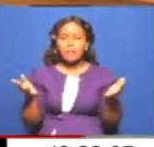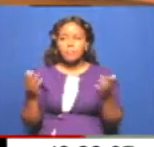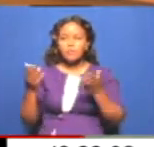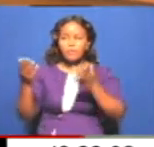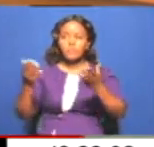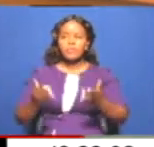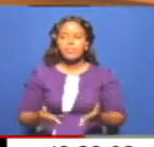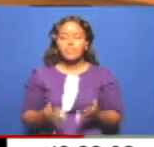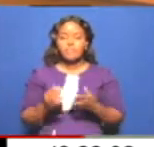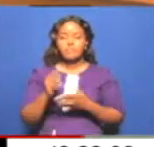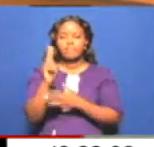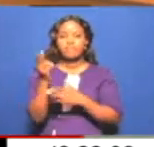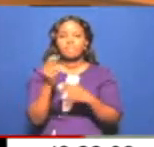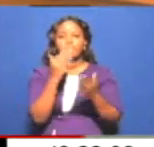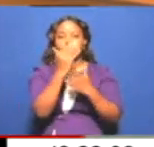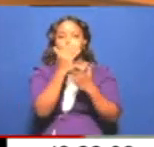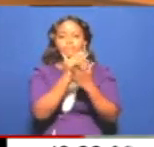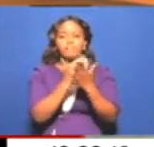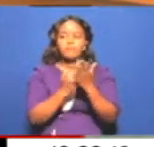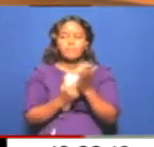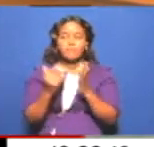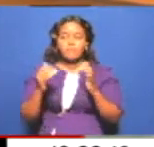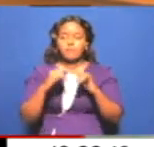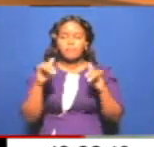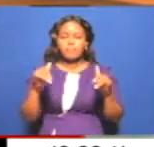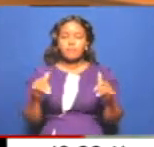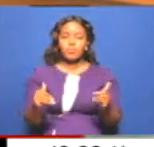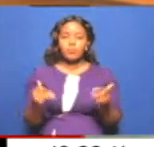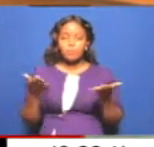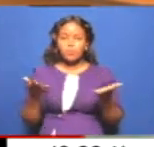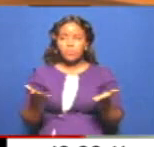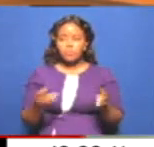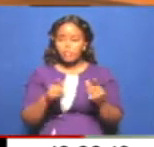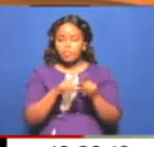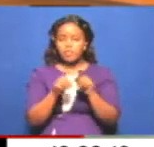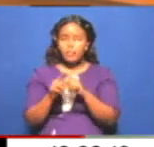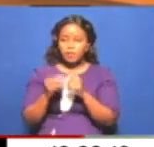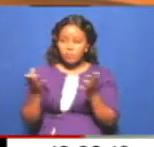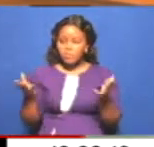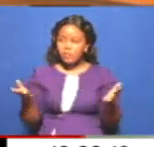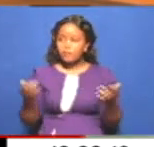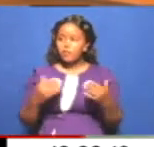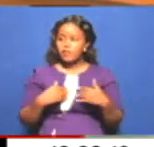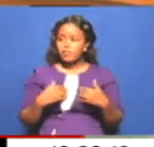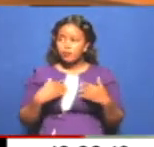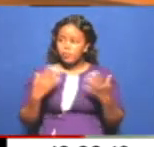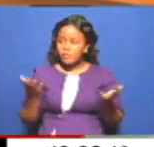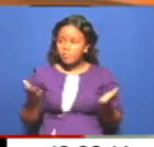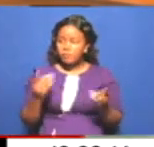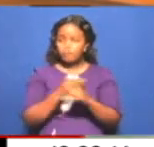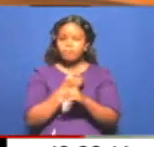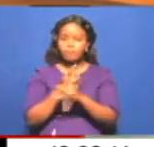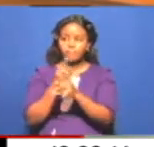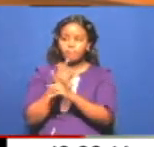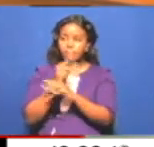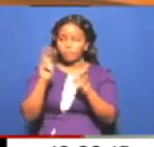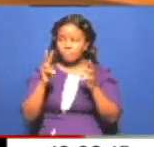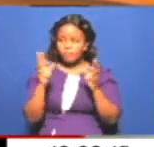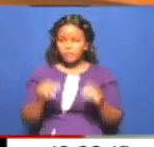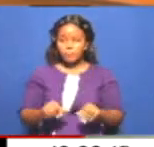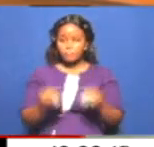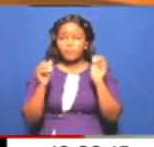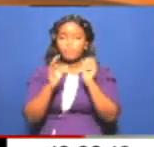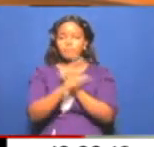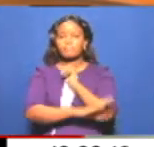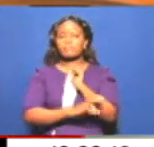pili ambapo ni makala ya Tamrini. Tutakuwa tunaangazia masuala mbalimbali ambayo yamejiri kote nchini. Studioni